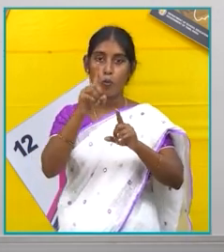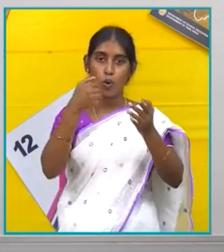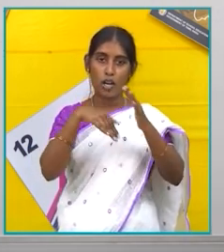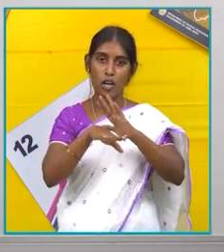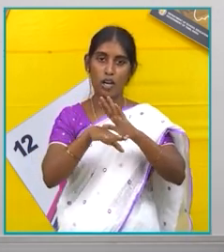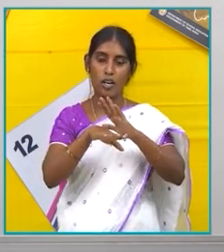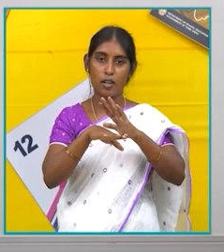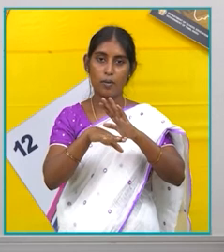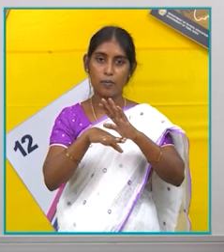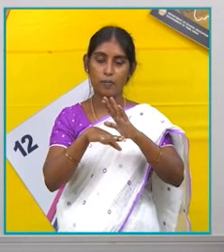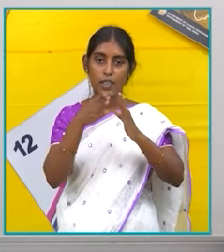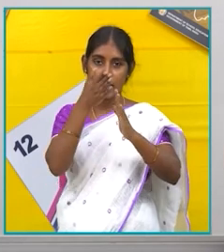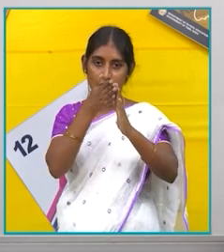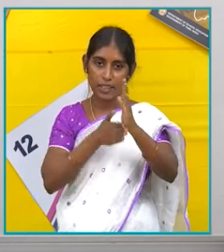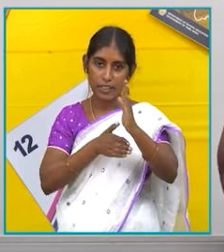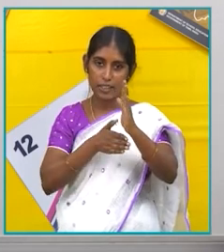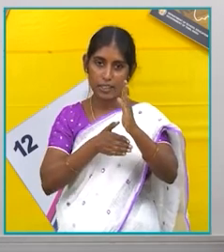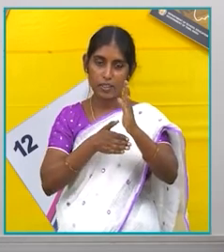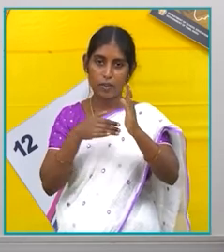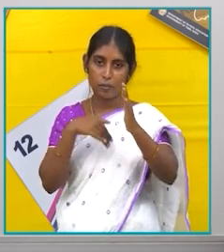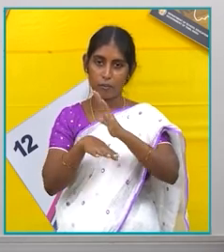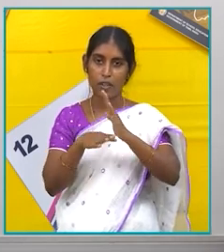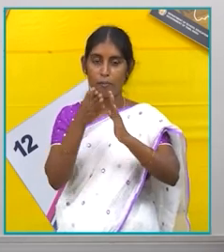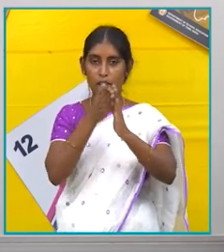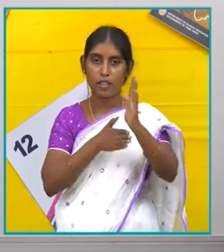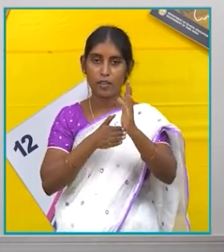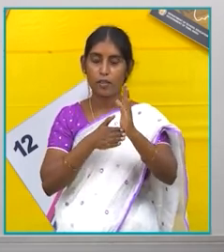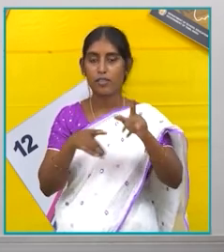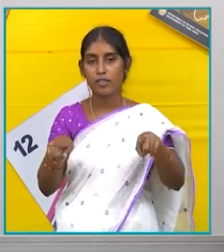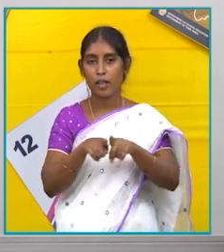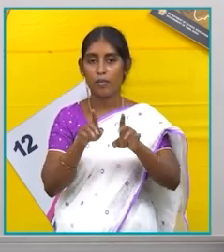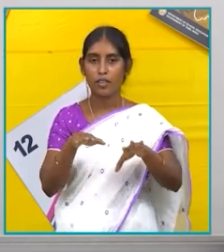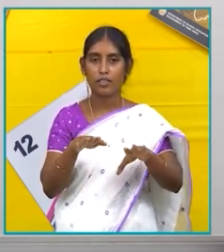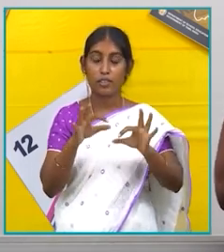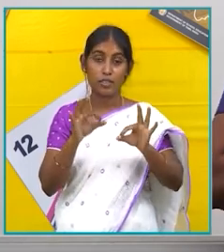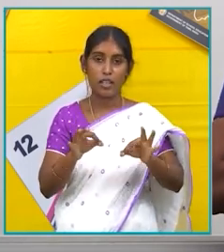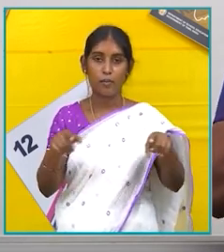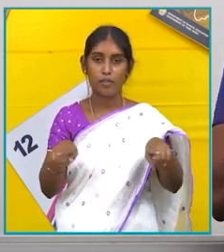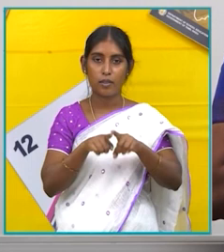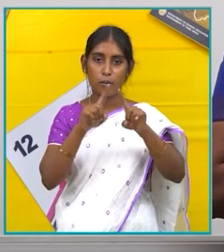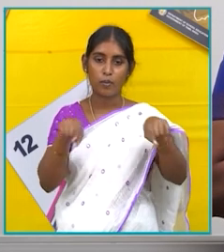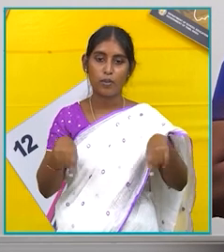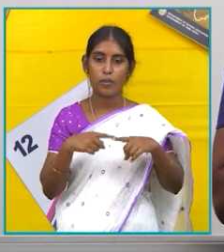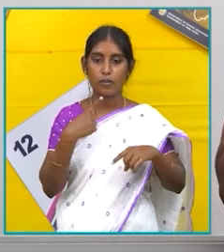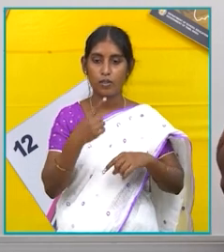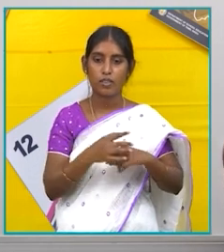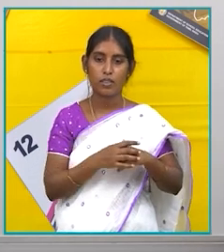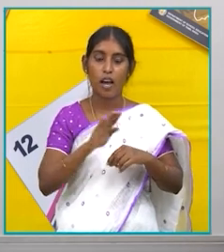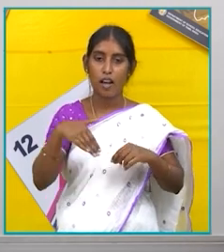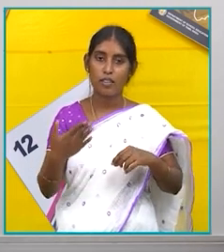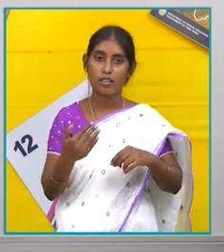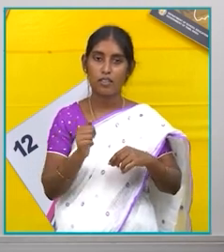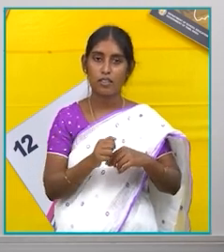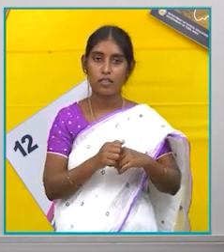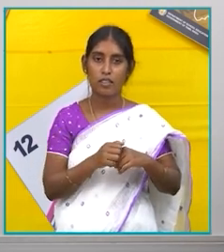அதை அதை இணைந்த அதாவது அது இணைக்கக்கூடிய பக்கமும் சமமாக இருந்ததுன்னா அது வந்து சர்வசம முக்கோணங்கள் அப்படின்னு பார்த்தோம்.